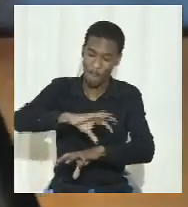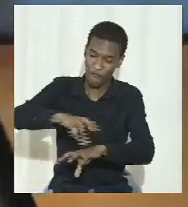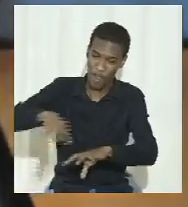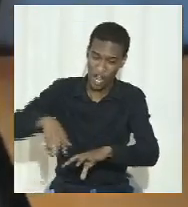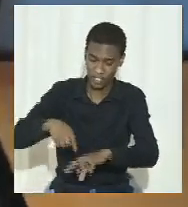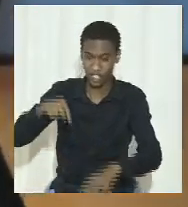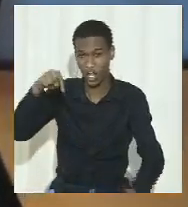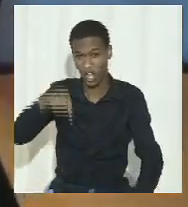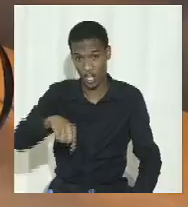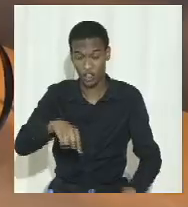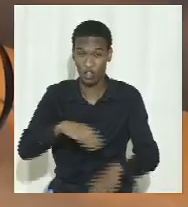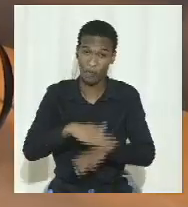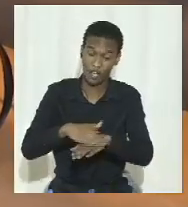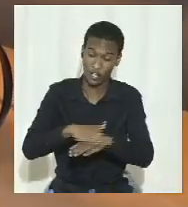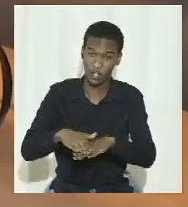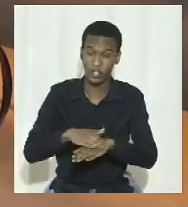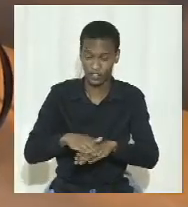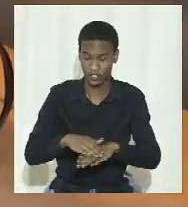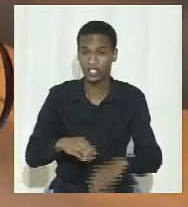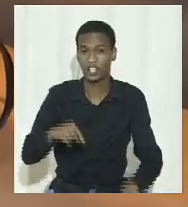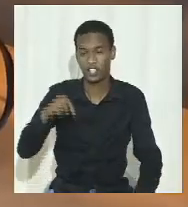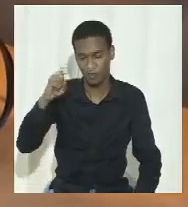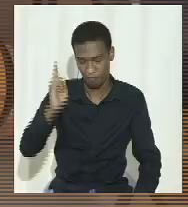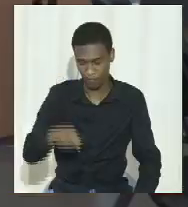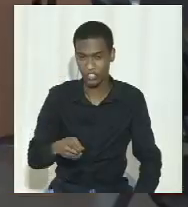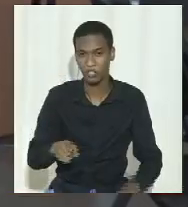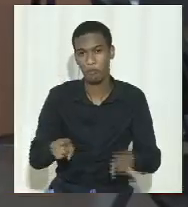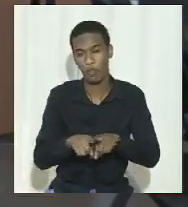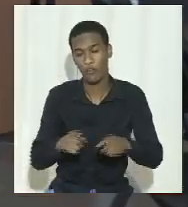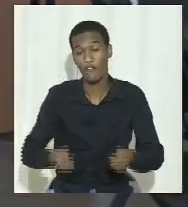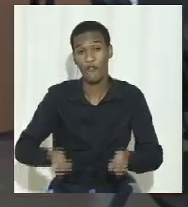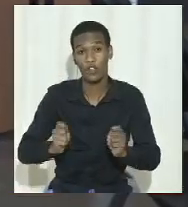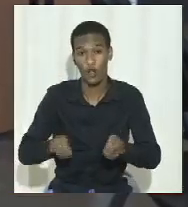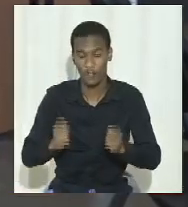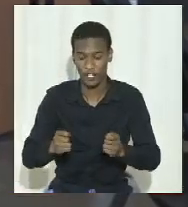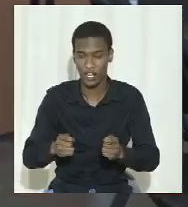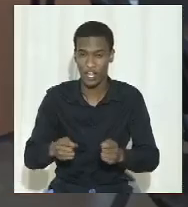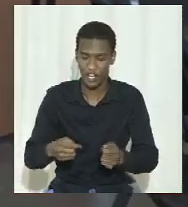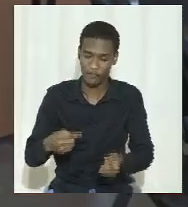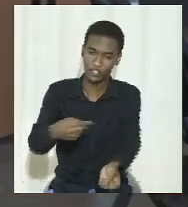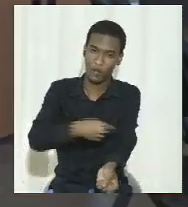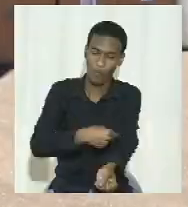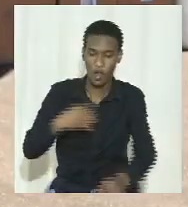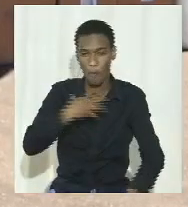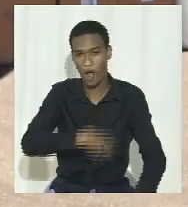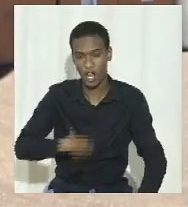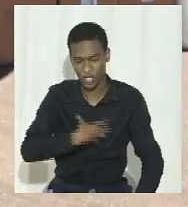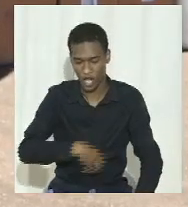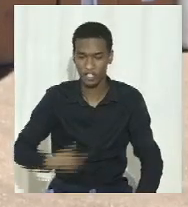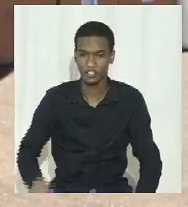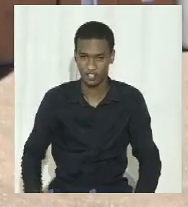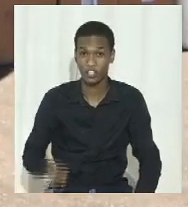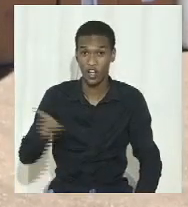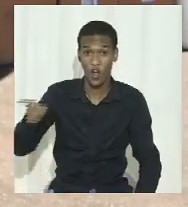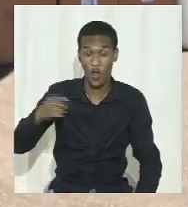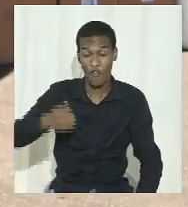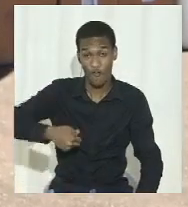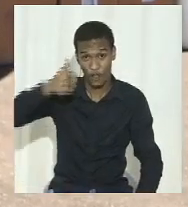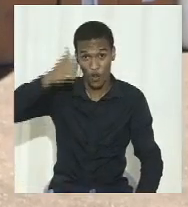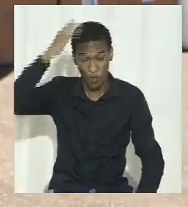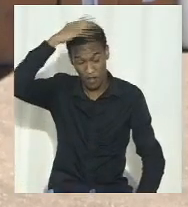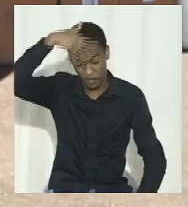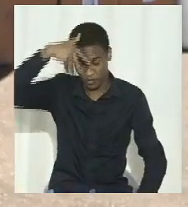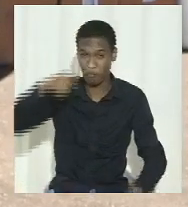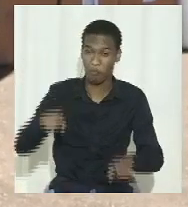nosy. Misy ny fitaovana rehetra ilaina amin'ny fitsaboana ny marary ireto CTC ireto. Fitaovana izay natery ny filoha Andrajoelina mivantana taty